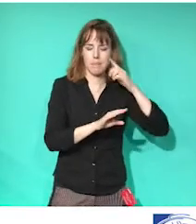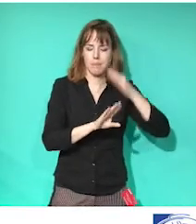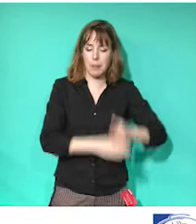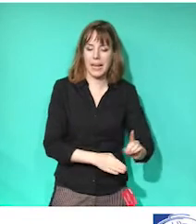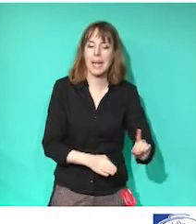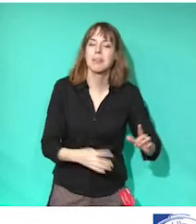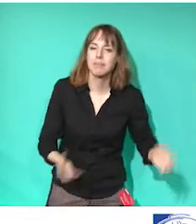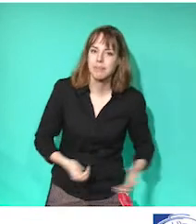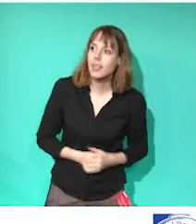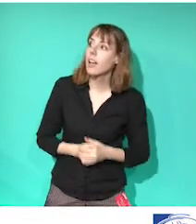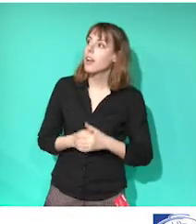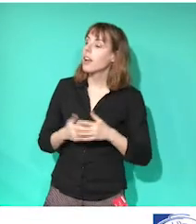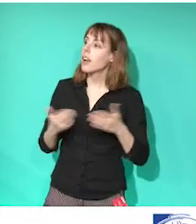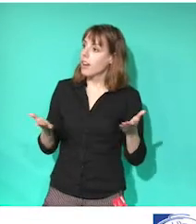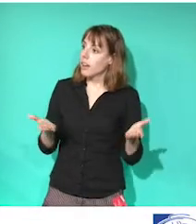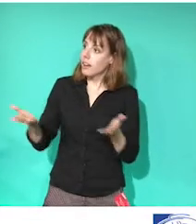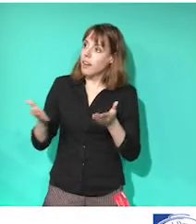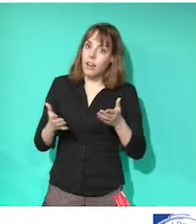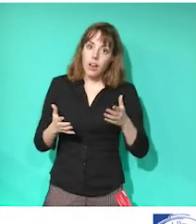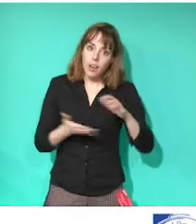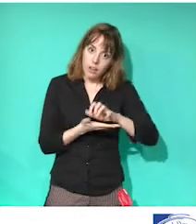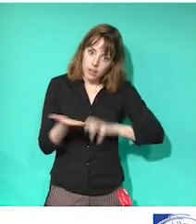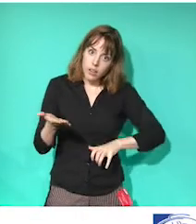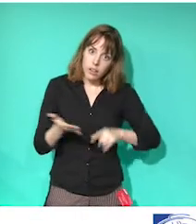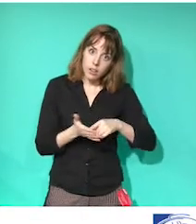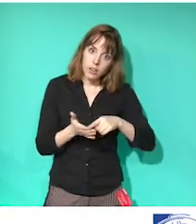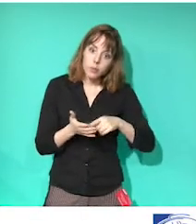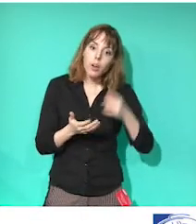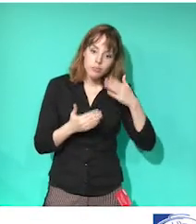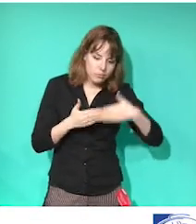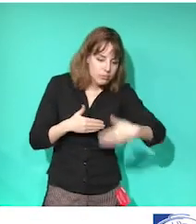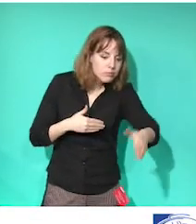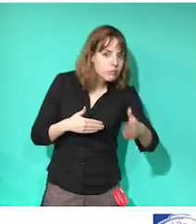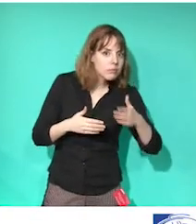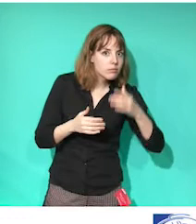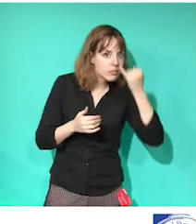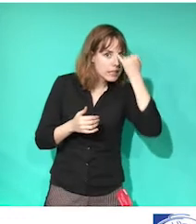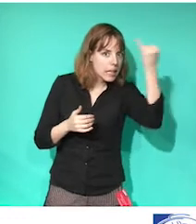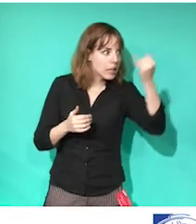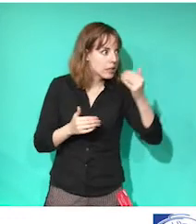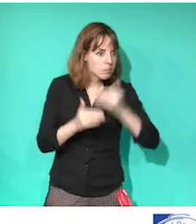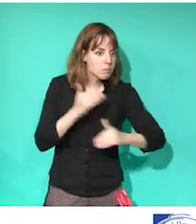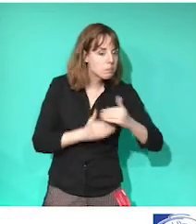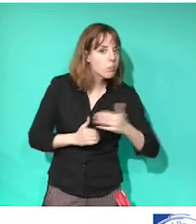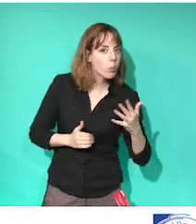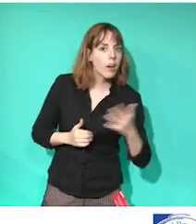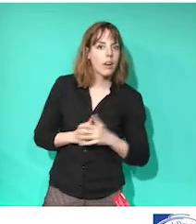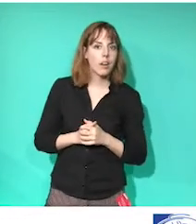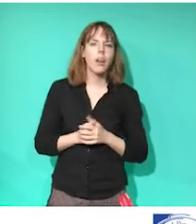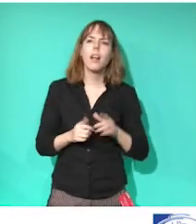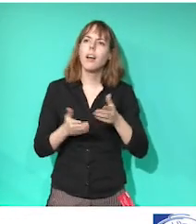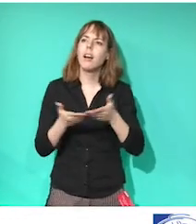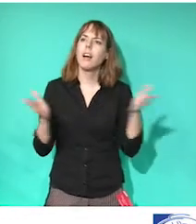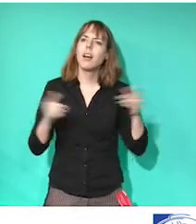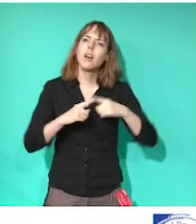suite, je pense que vous en avez, Catherine. Oui, je vous remercie. Et donc, moi, j'aimerais demander dans la salle toutes les personnes qui ont fait partie